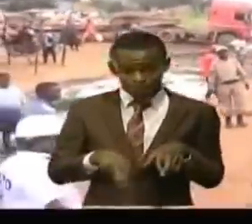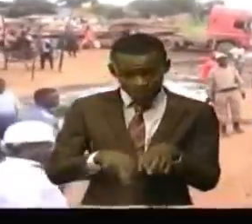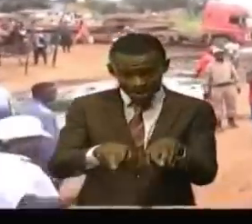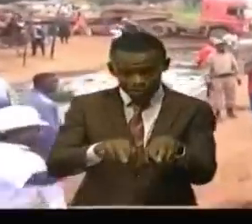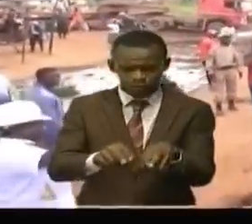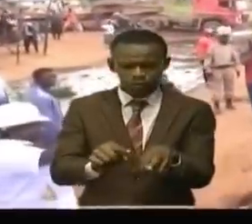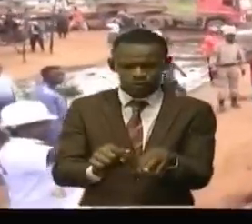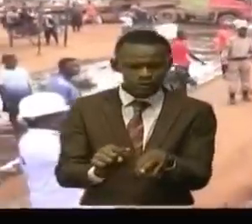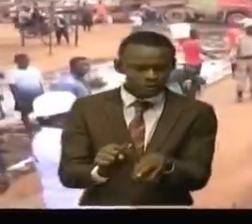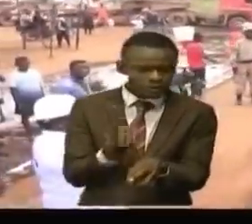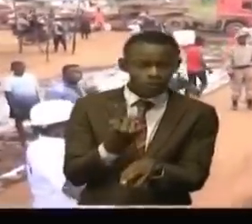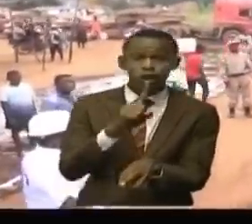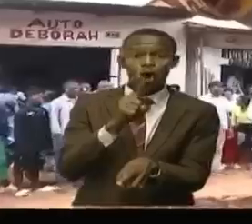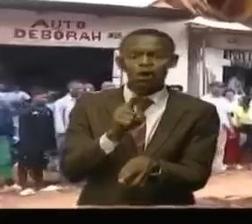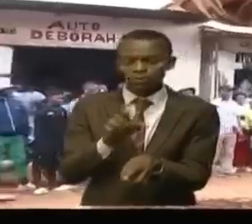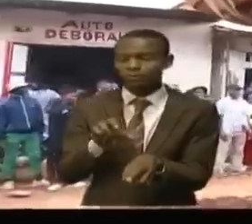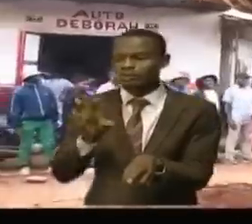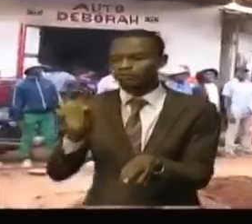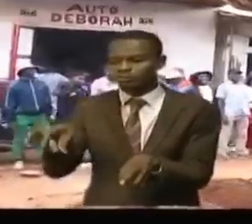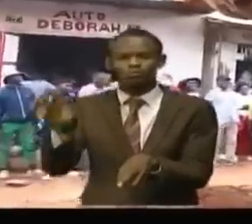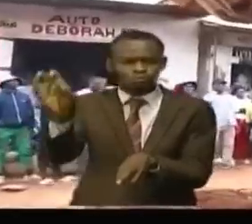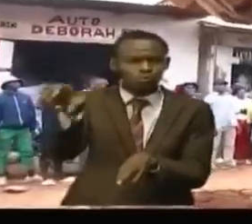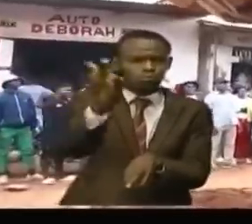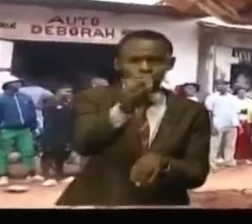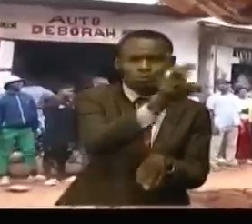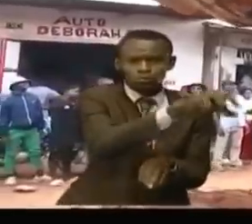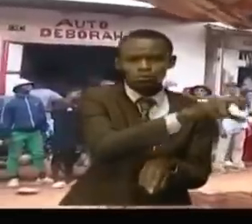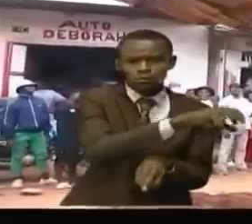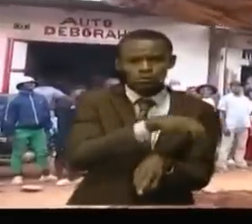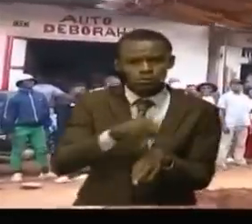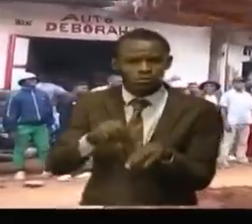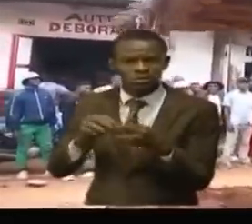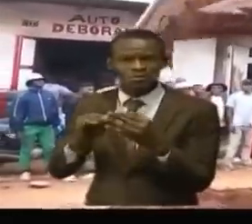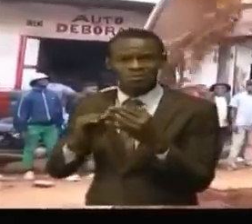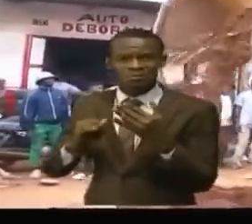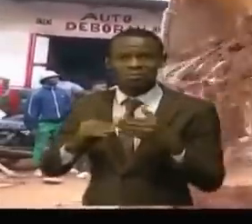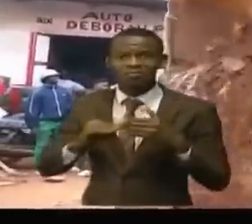seront toutes asphaltées et construites selon les normes.